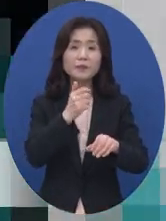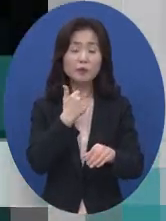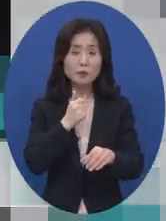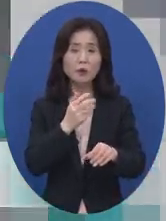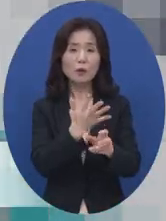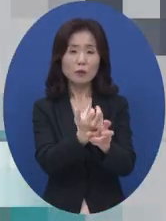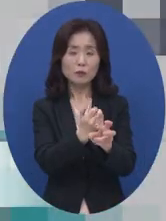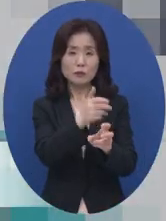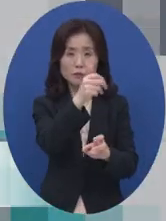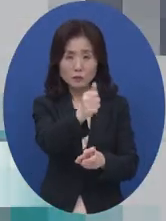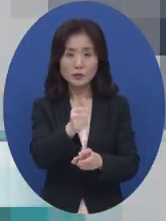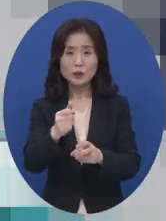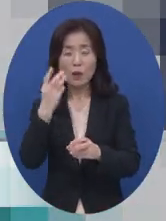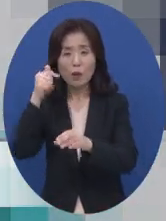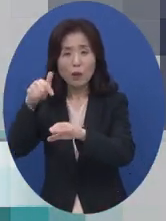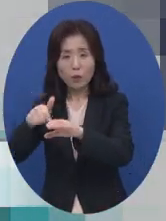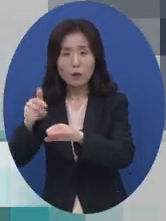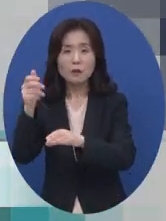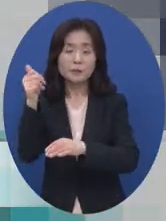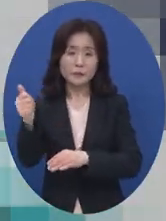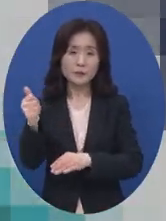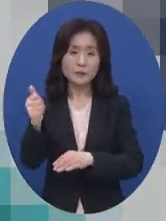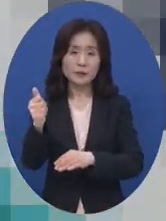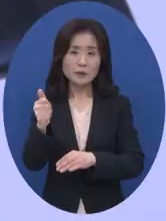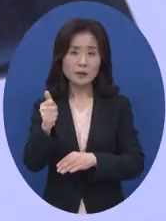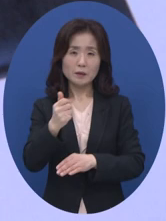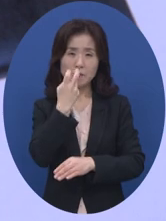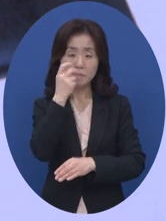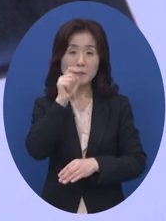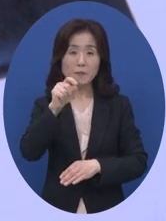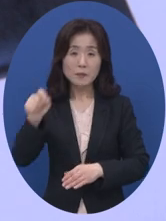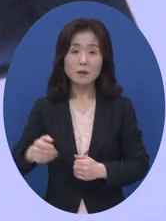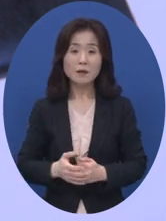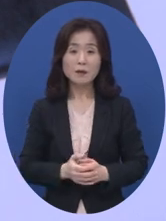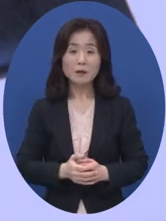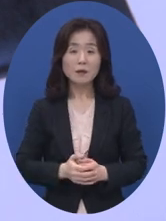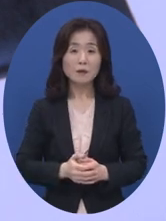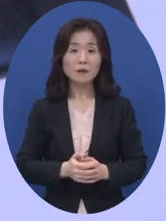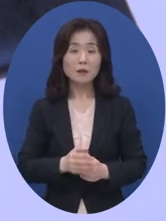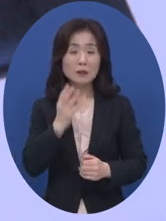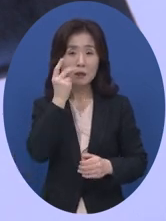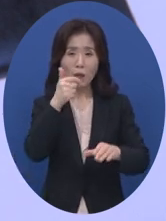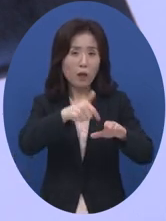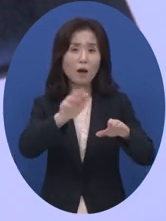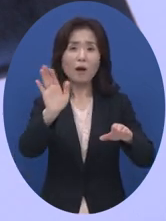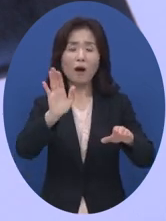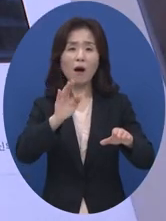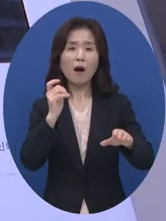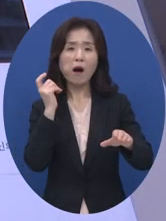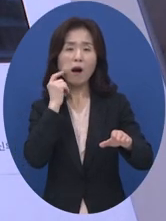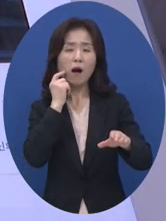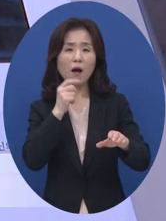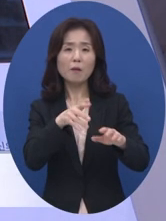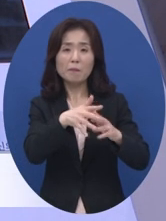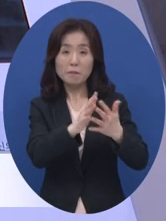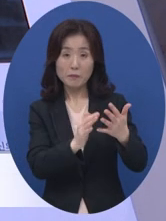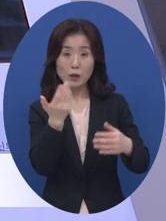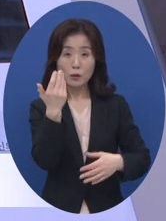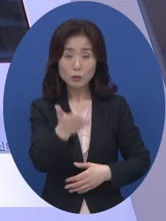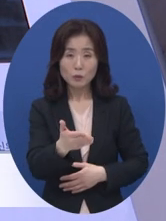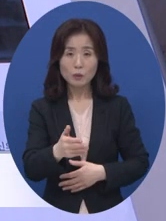주요 업자들이 경기도 수사에 대거 적발됐습니다 실제로 기름을 넣지도 않고 서 가짜 영수증을 끊거나